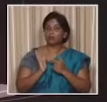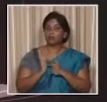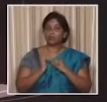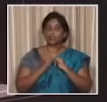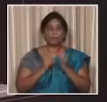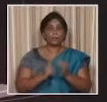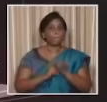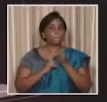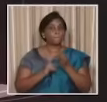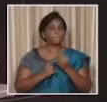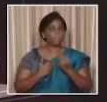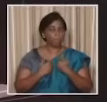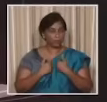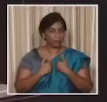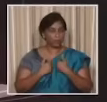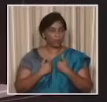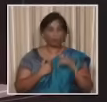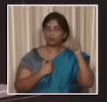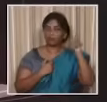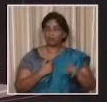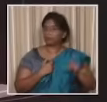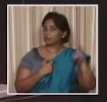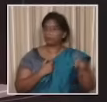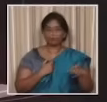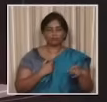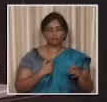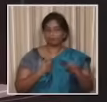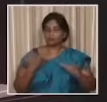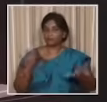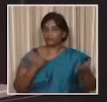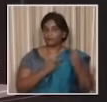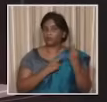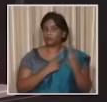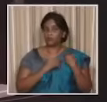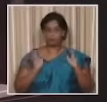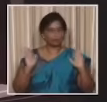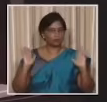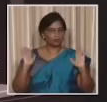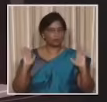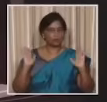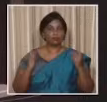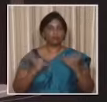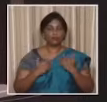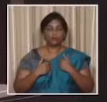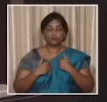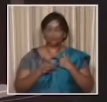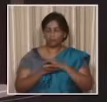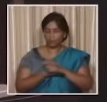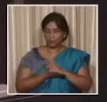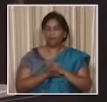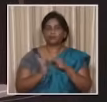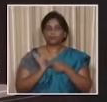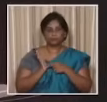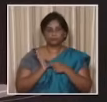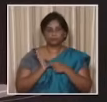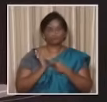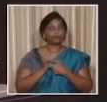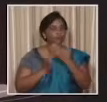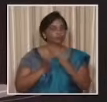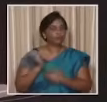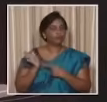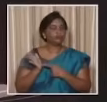සජිත් ප්‍රේමදාස ඇතුළු කිසිම කෙනෙක් වගකිවිය යුතු නැහැ අපි නිර්දෝෂී කියන එක